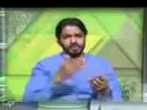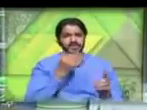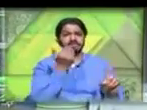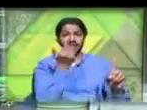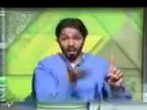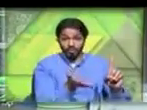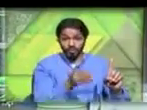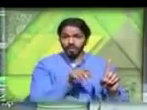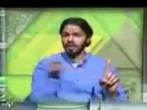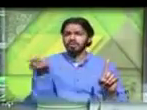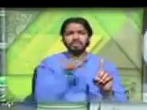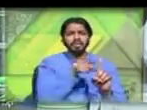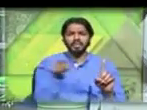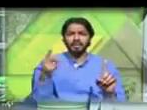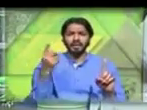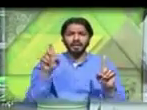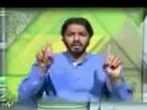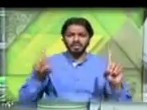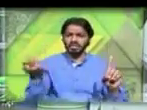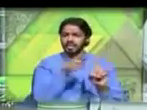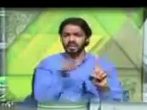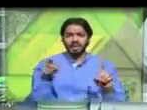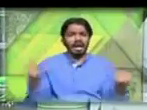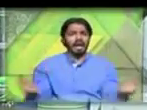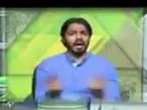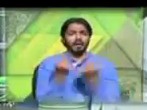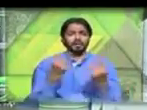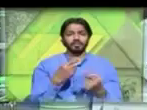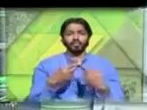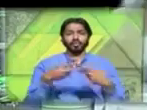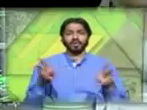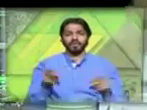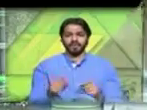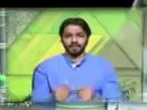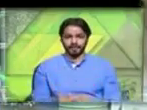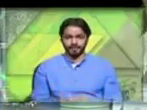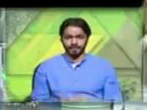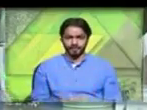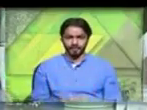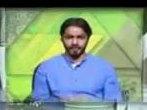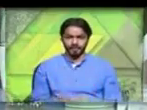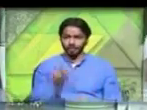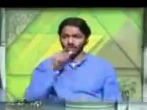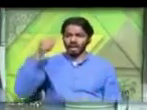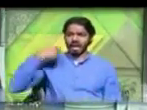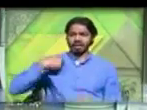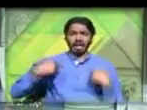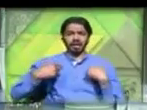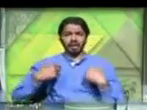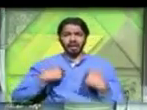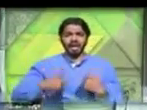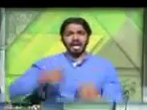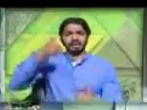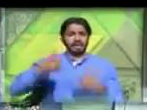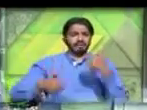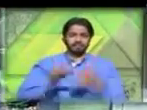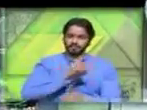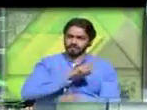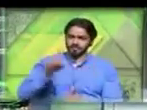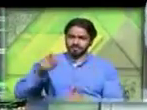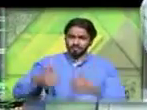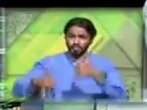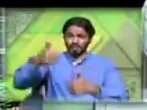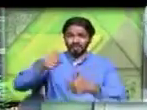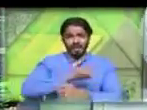على مصالحهم الشخصية وعلى يعني آرائهم ورؤاهم يبين لنا البون